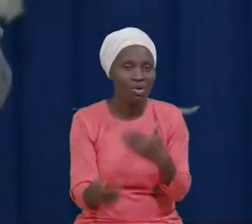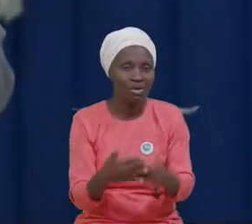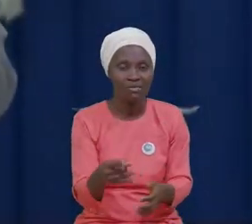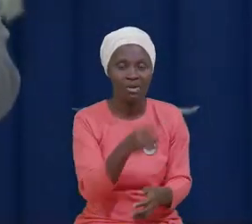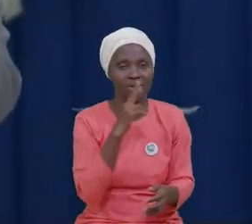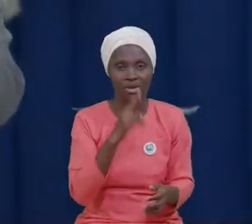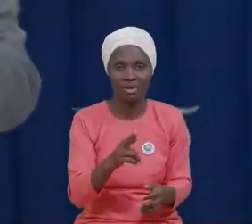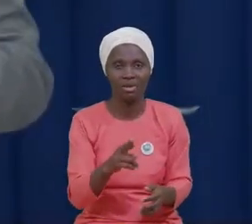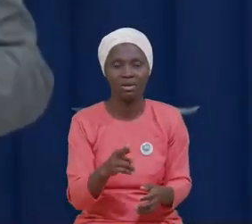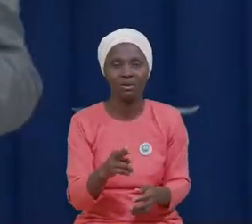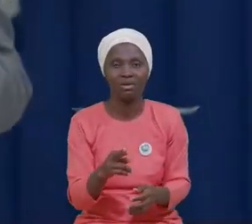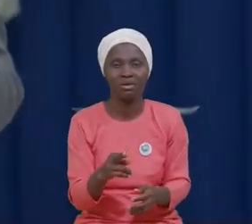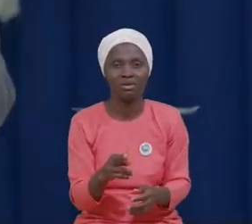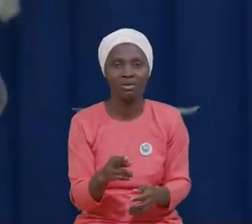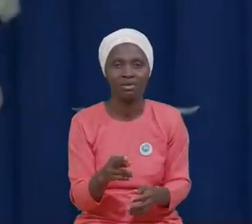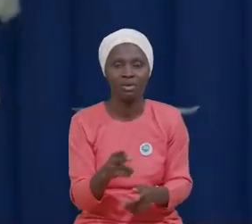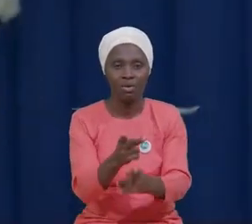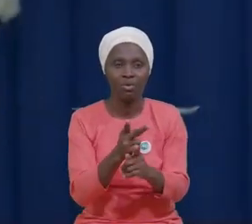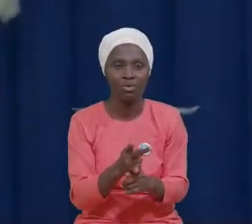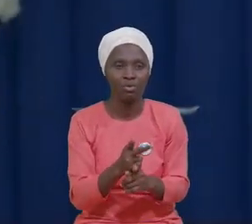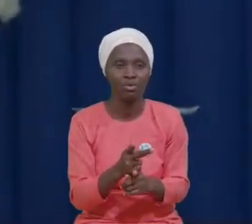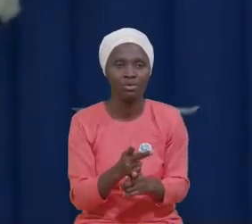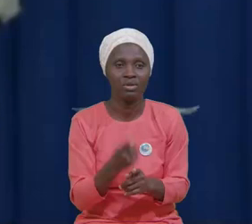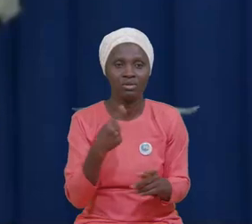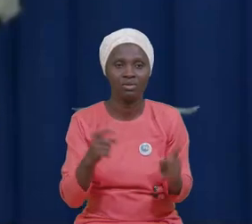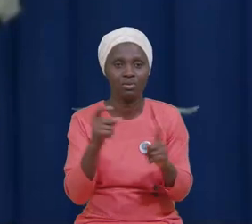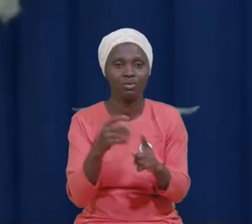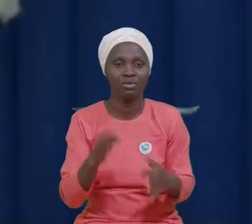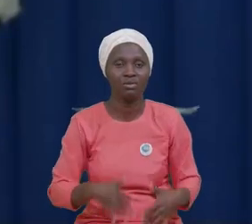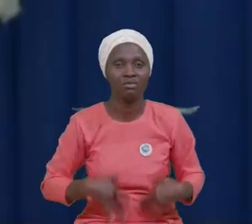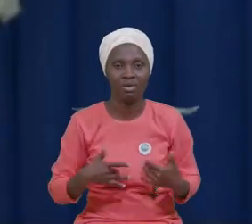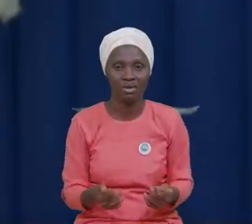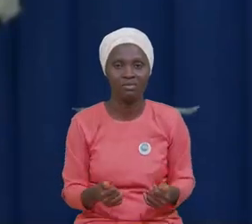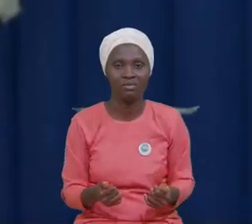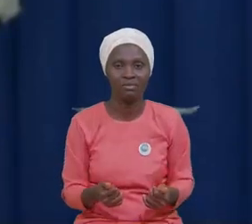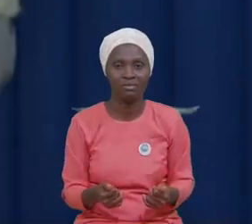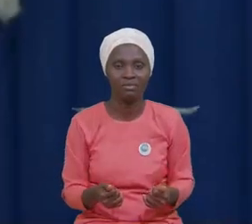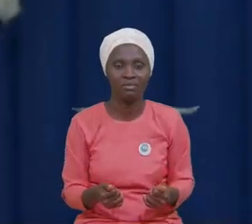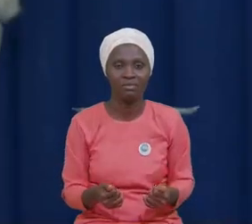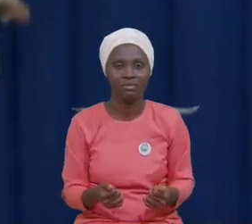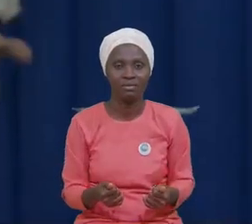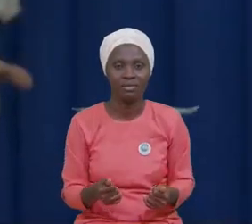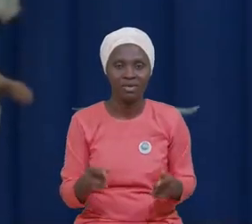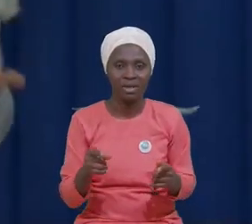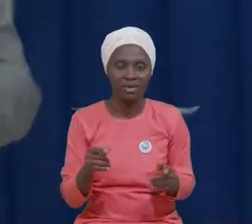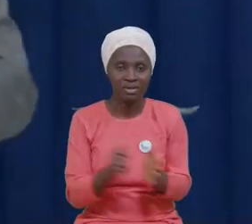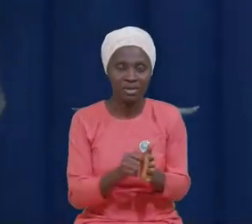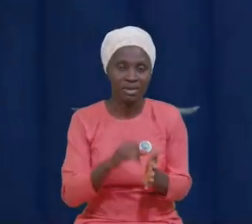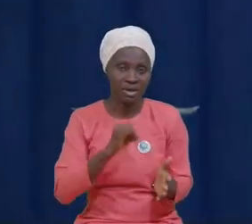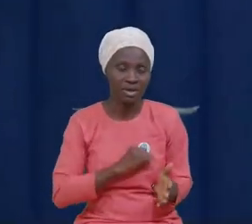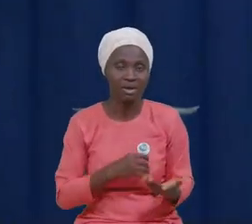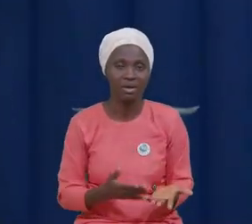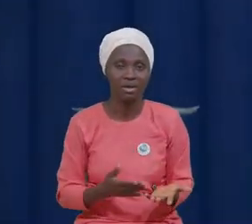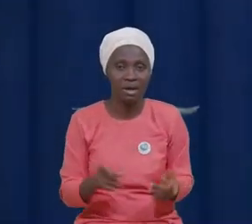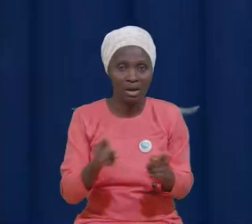tenant fermement, portant la parole de vie, et je pourrai, le prédicateur, pasteur, et